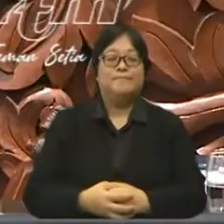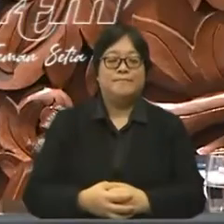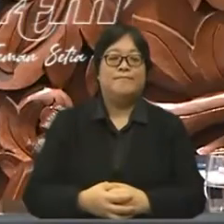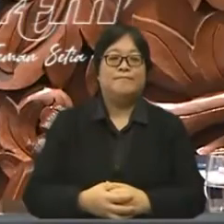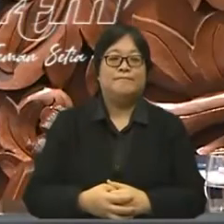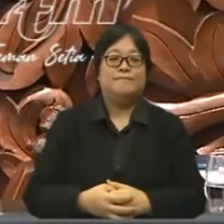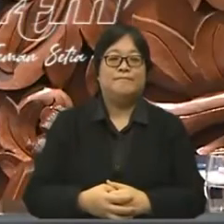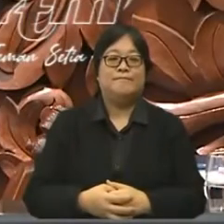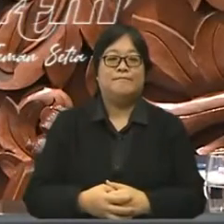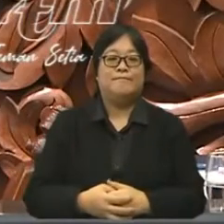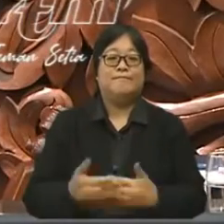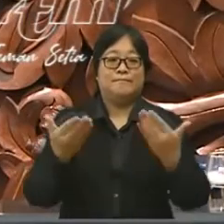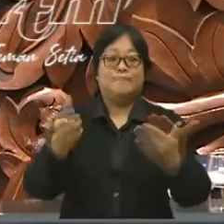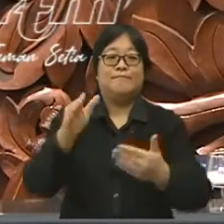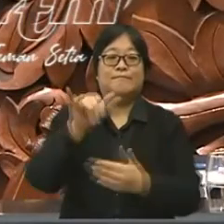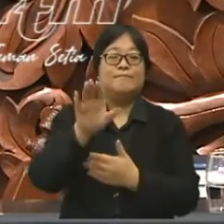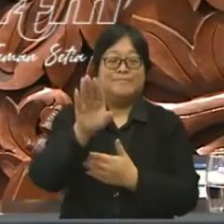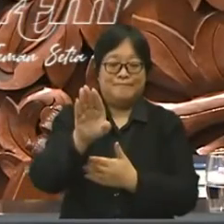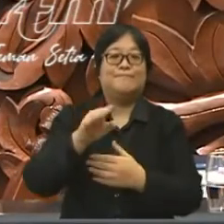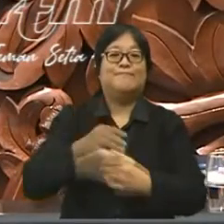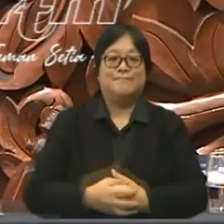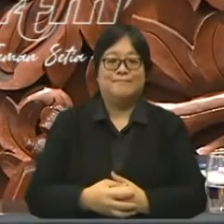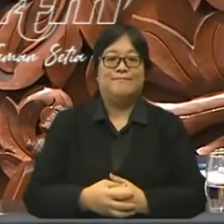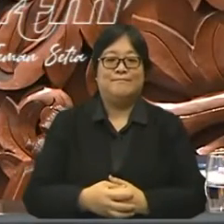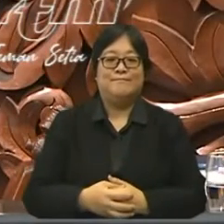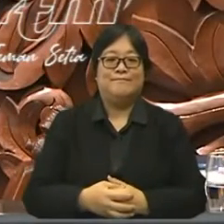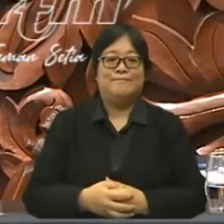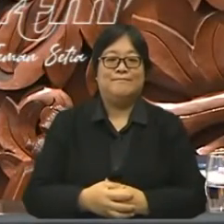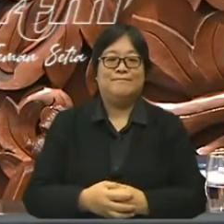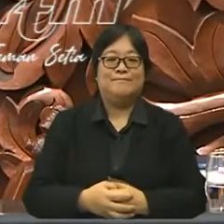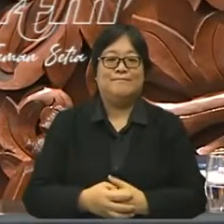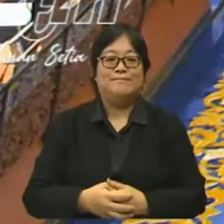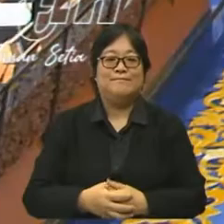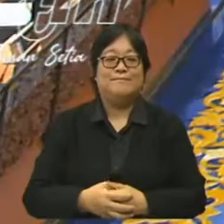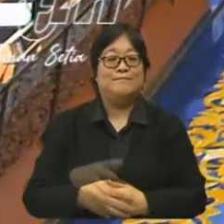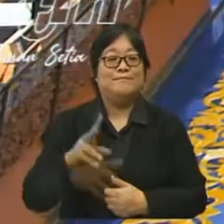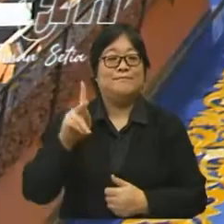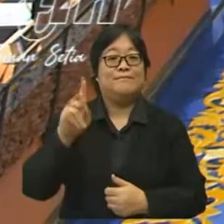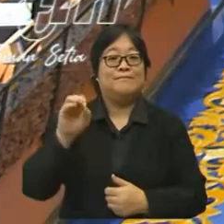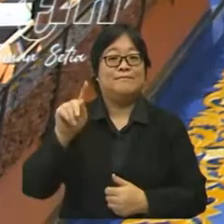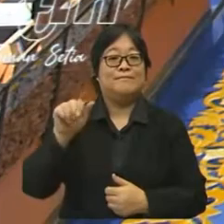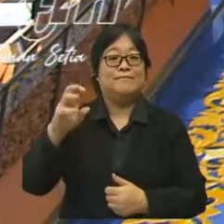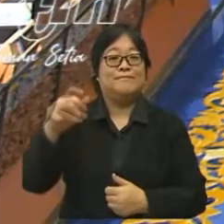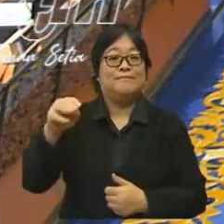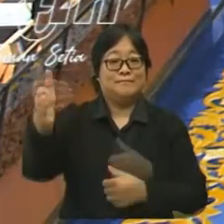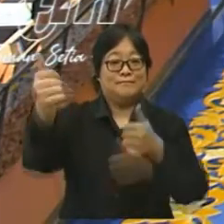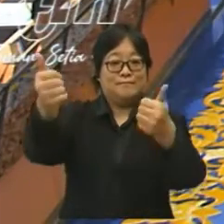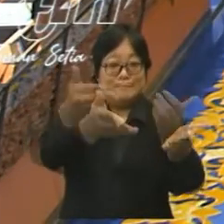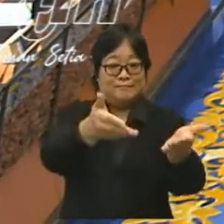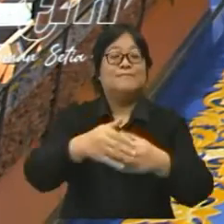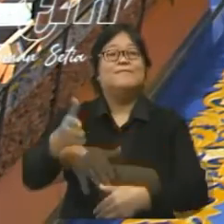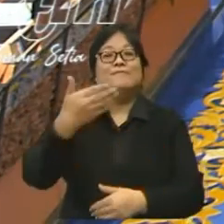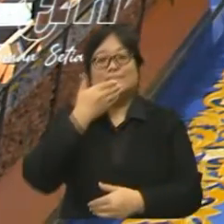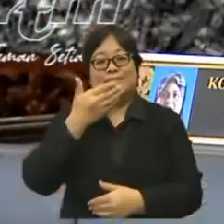kasih. Jadikan Yang Berhormat. Tambahan. Tuan-tuan. Kota Samarahan dulu. Okey. Oh.